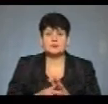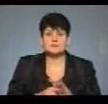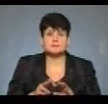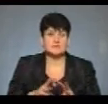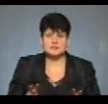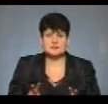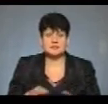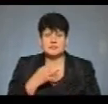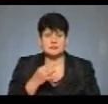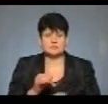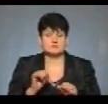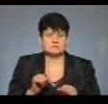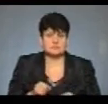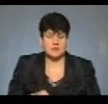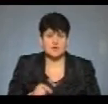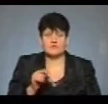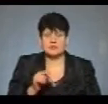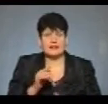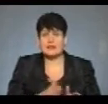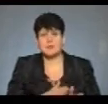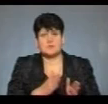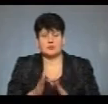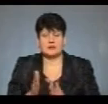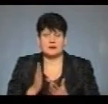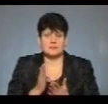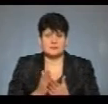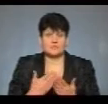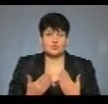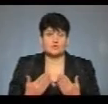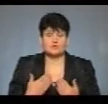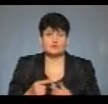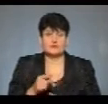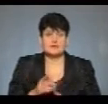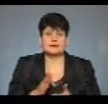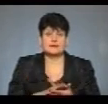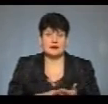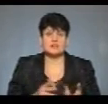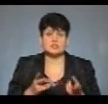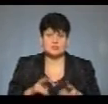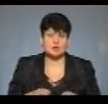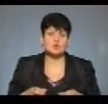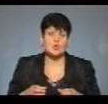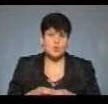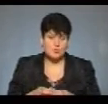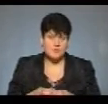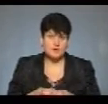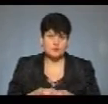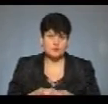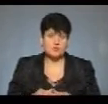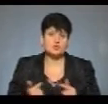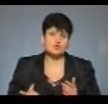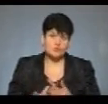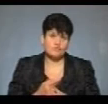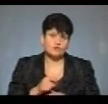визнає спроможними, і вони не переходять на прямі міжбюджетні відносини, то вони далі залишаються такою ж громадою і знову в такому